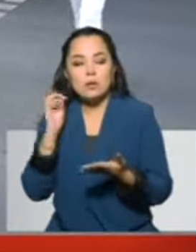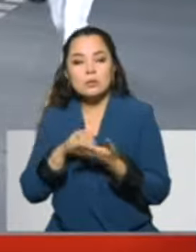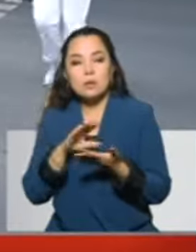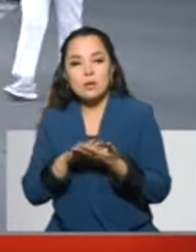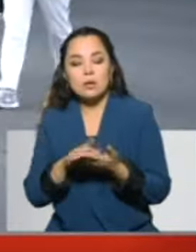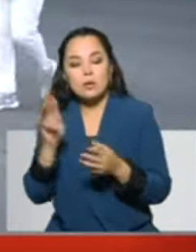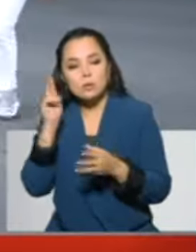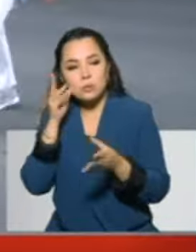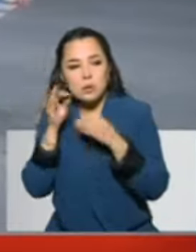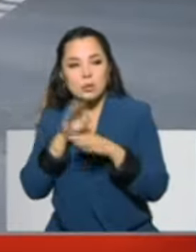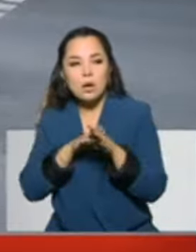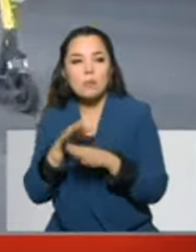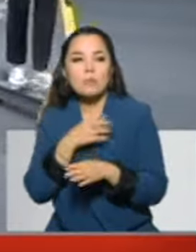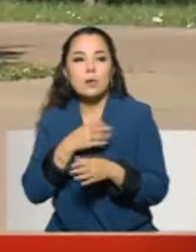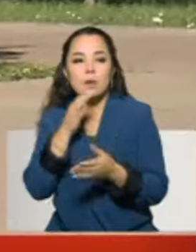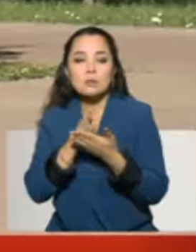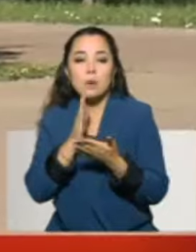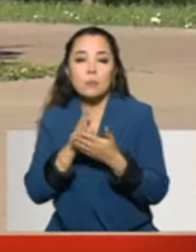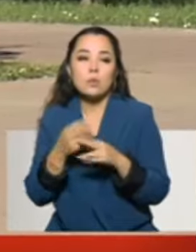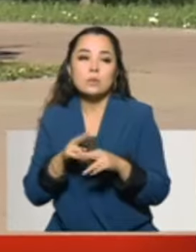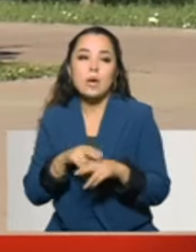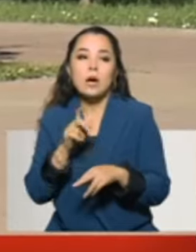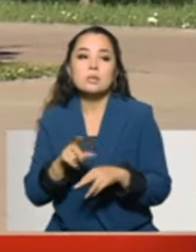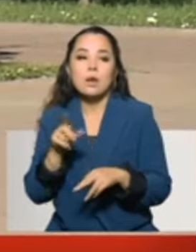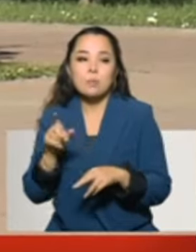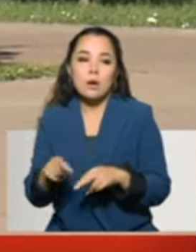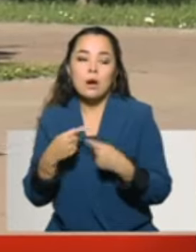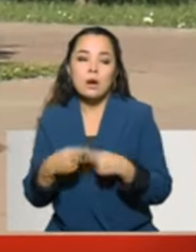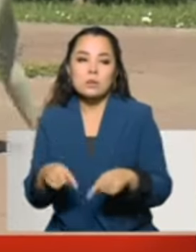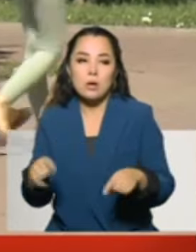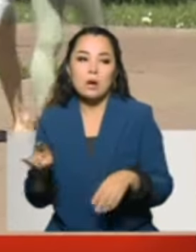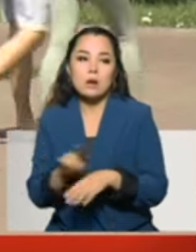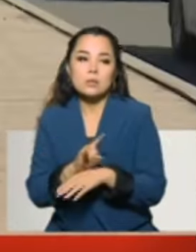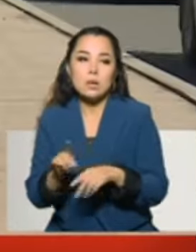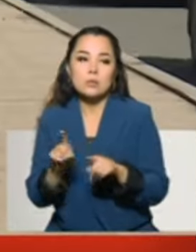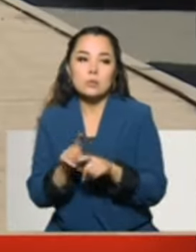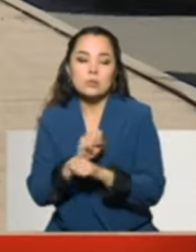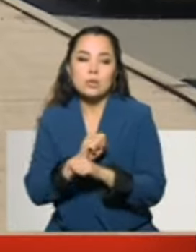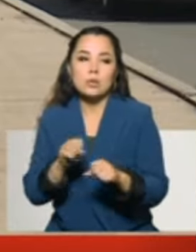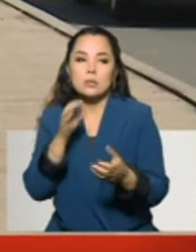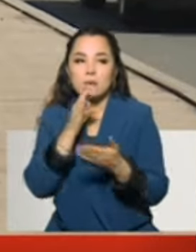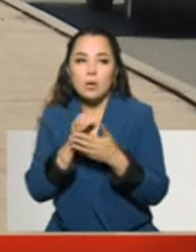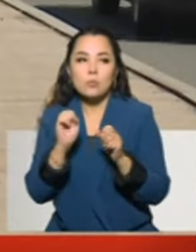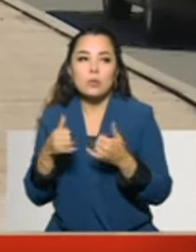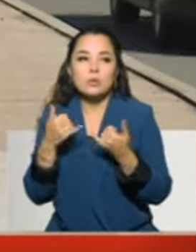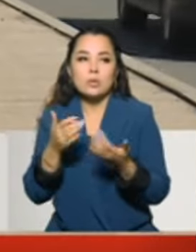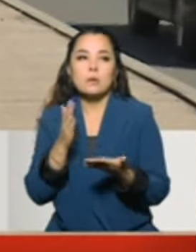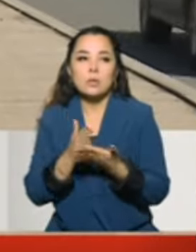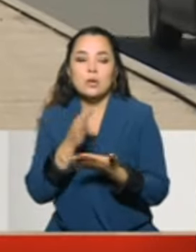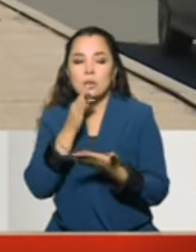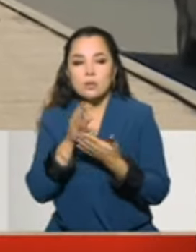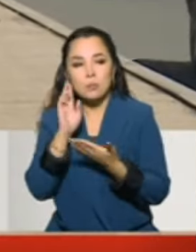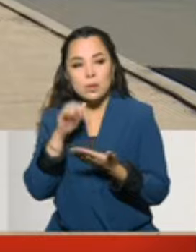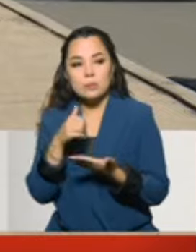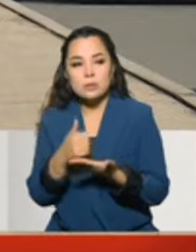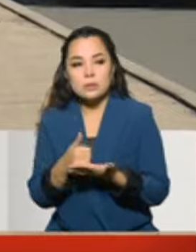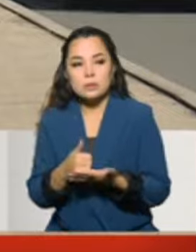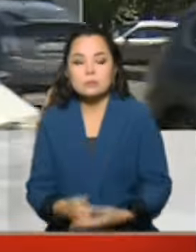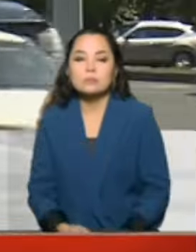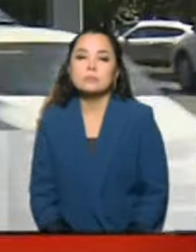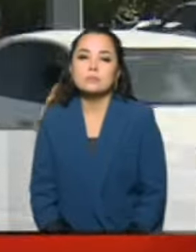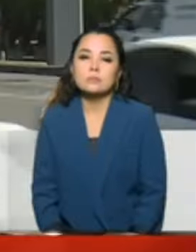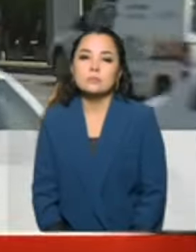меңгеру аса маңызды болып тұр. Бұл азаматтарымыздың әртүрлі алаяқтардың құрығына түсіп қалмауына мүмкіндік береді, деді мемлекет басшысы.